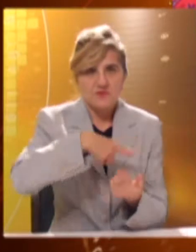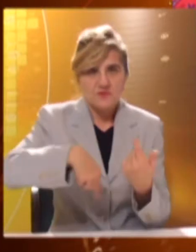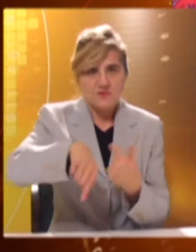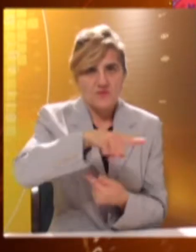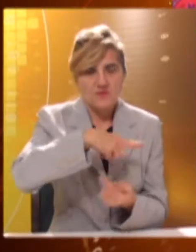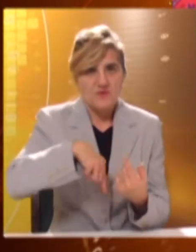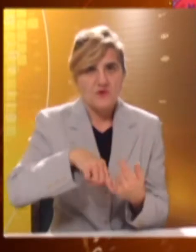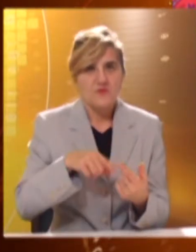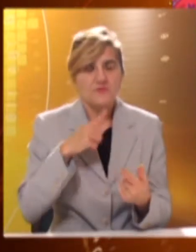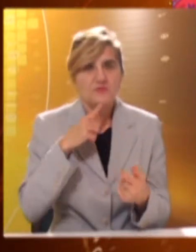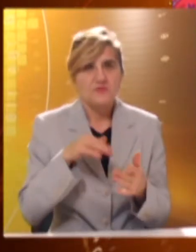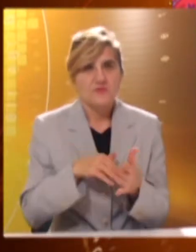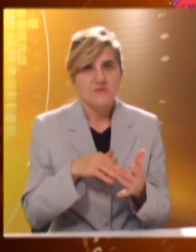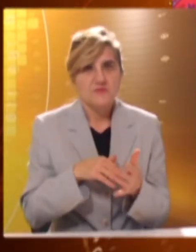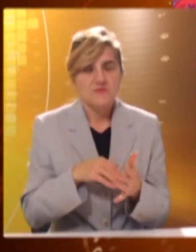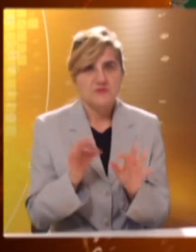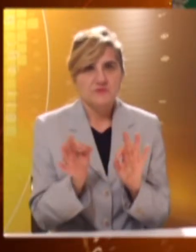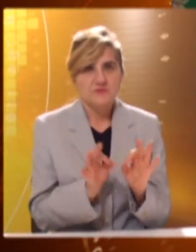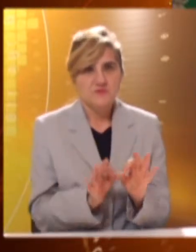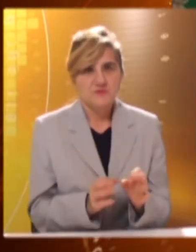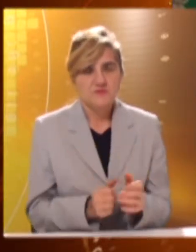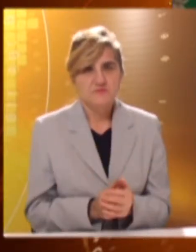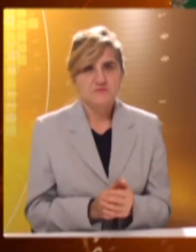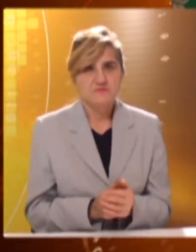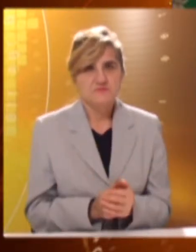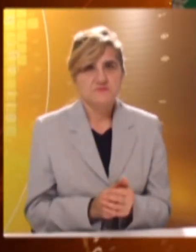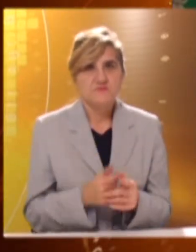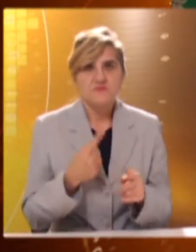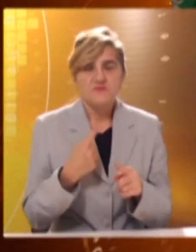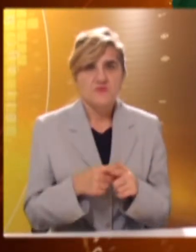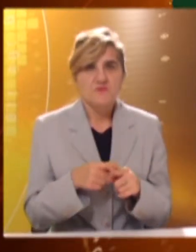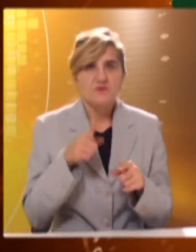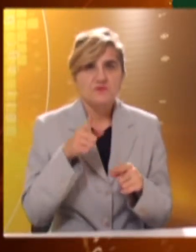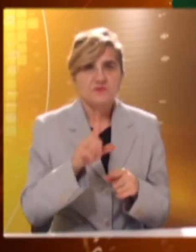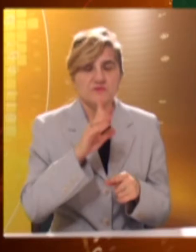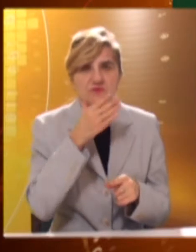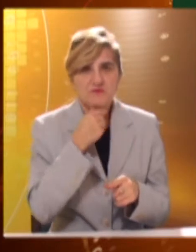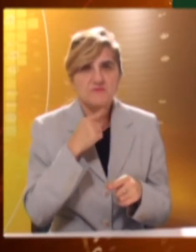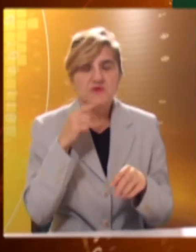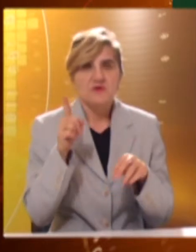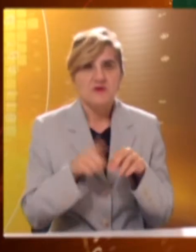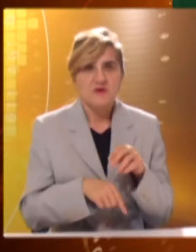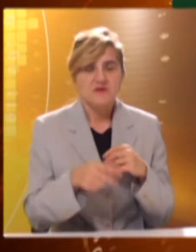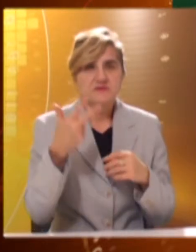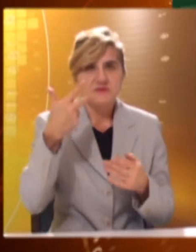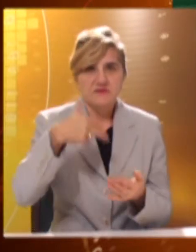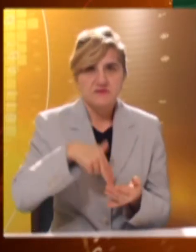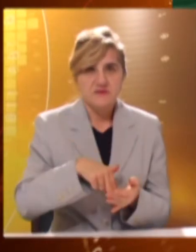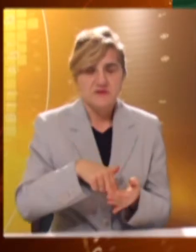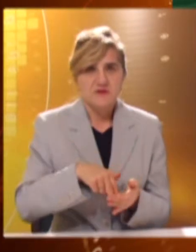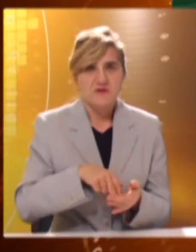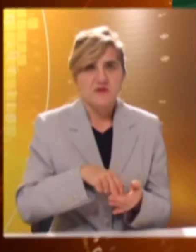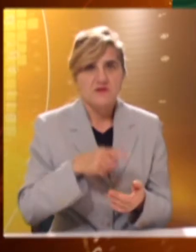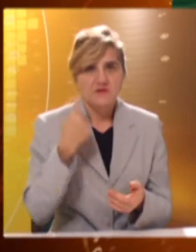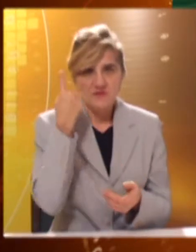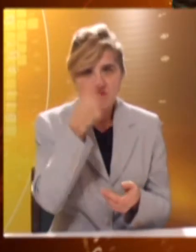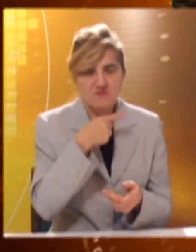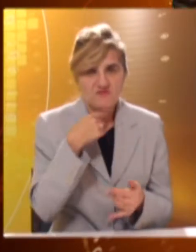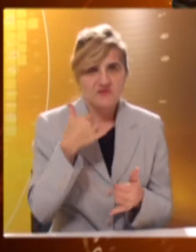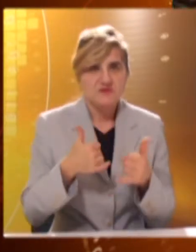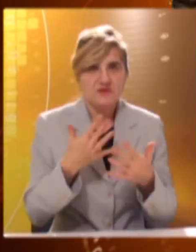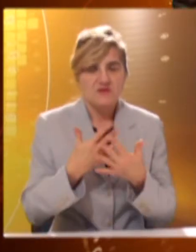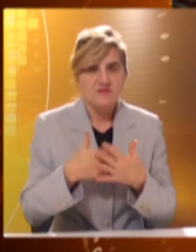šire naravno da se to uredi. Neadekvatno odlaganje smeća kažnjivo je zakonom. Kazne se kreću od 3000 dinara zavisno od toga da li je u pitanju